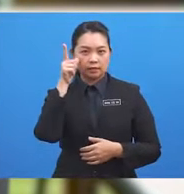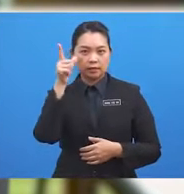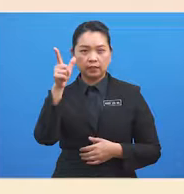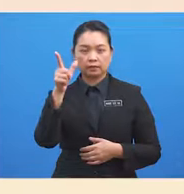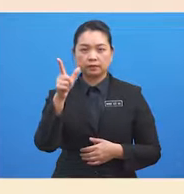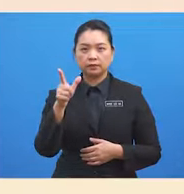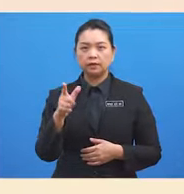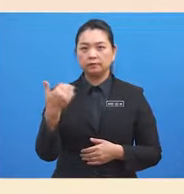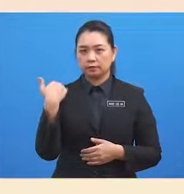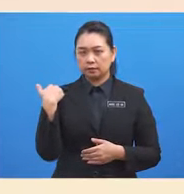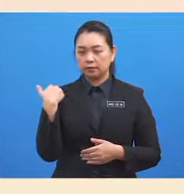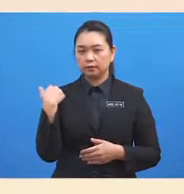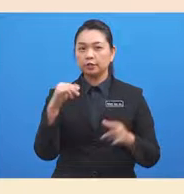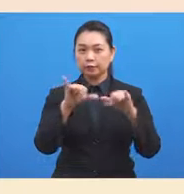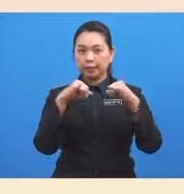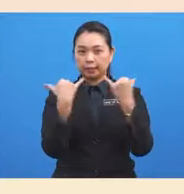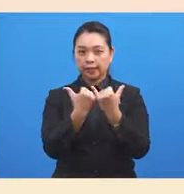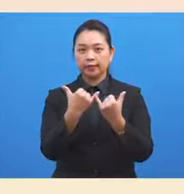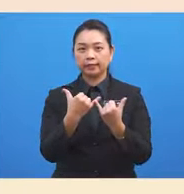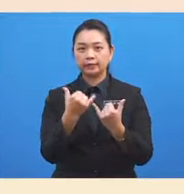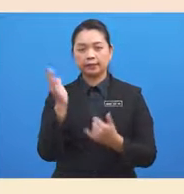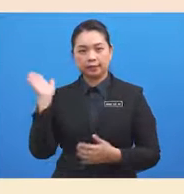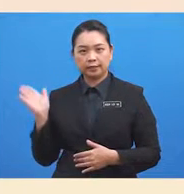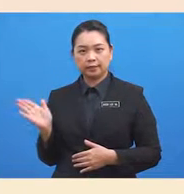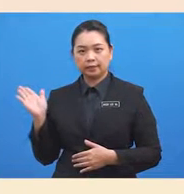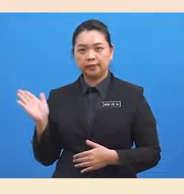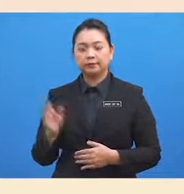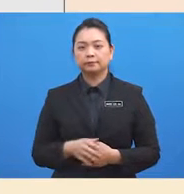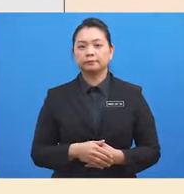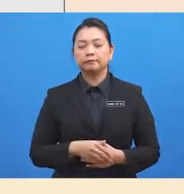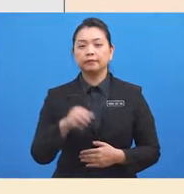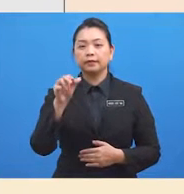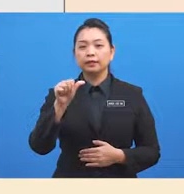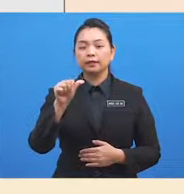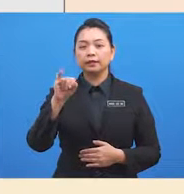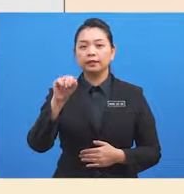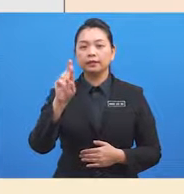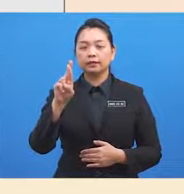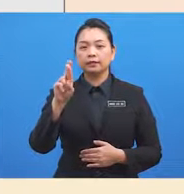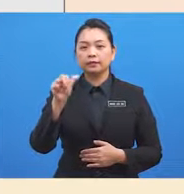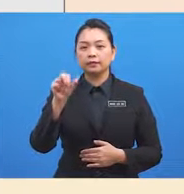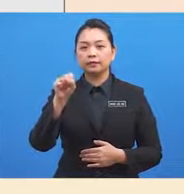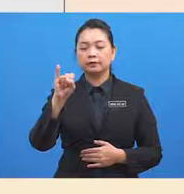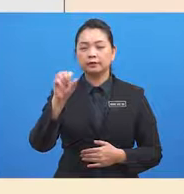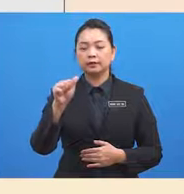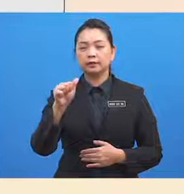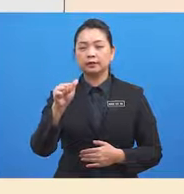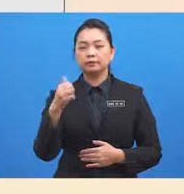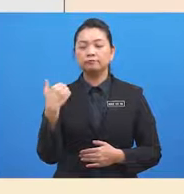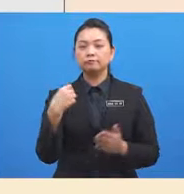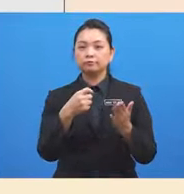kemunculan syarikat penerbangan AirAsia yang menyediakan perkhidmatan skim tambang